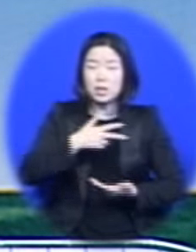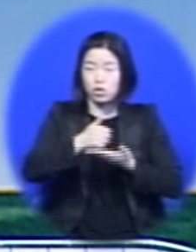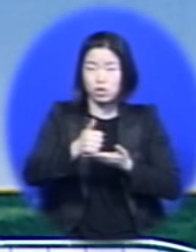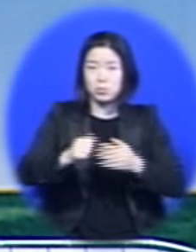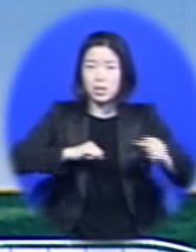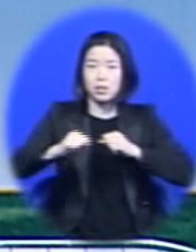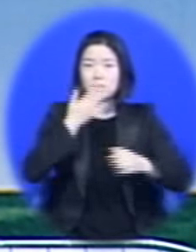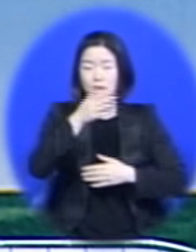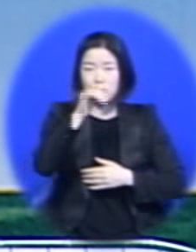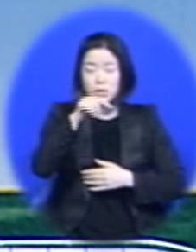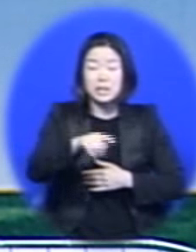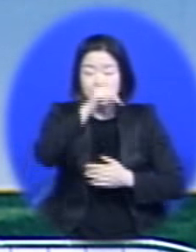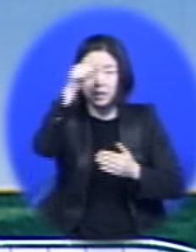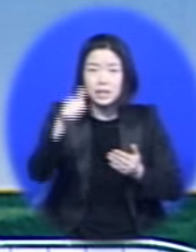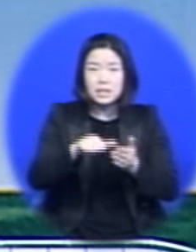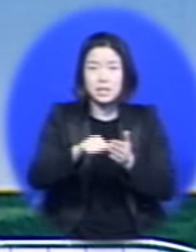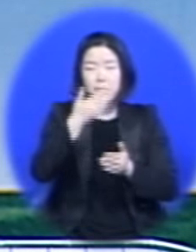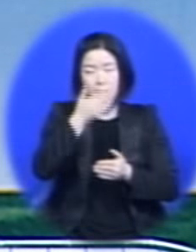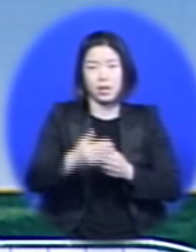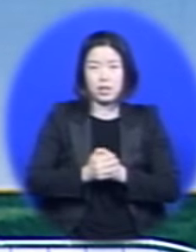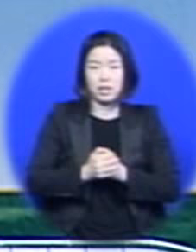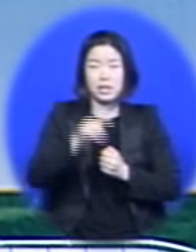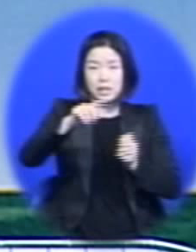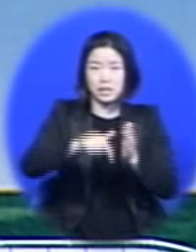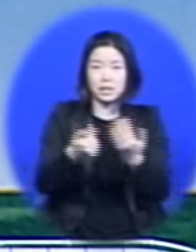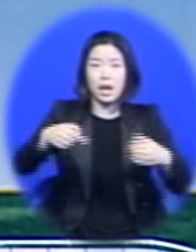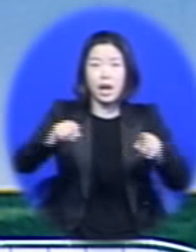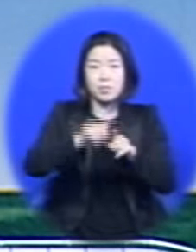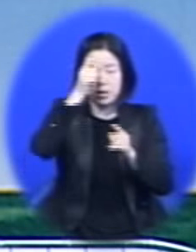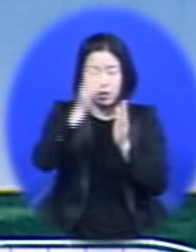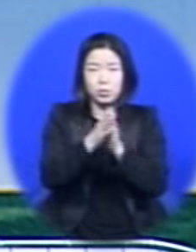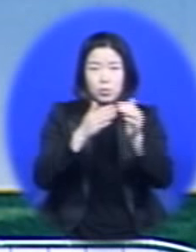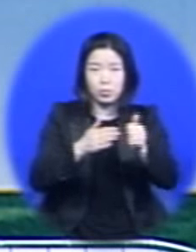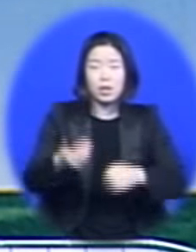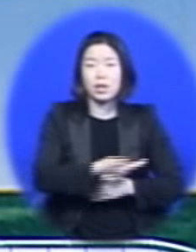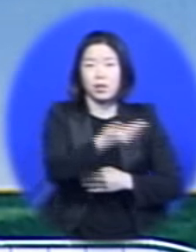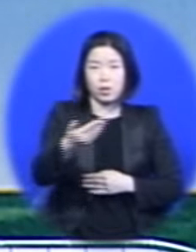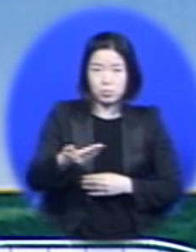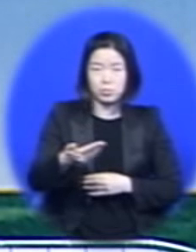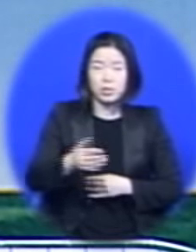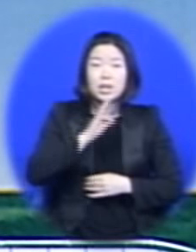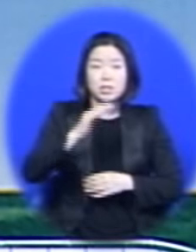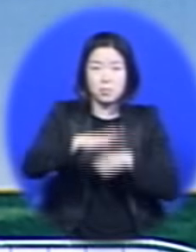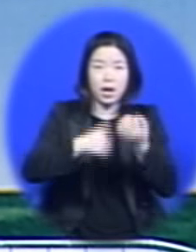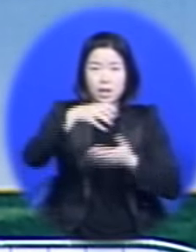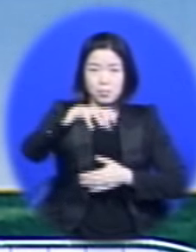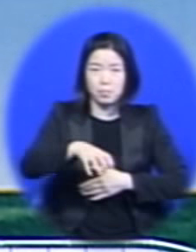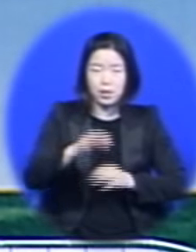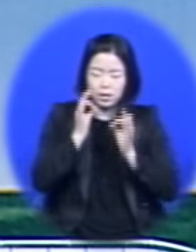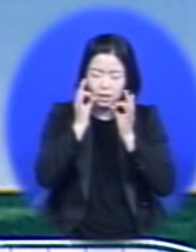그 인생이 되는 것입니다. 이 시간에 우리 같이 기도하십시오. 여러분 정말 하나님 앞에 간절한